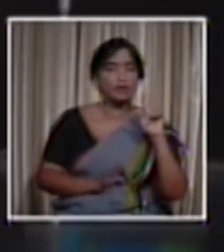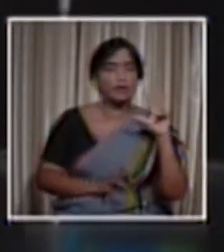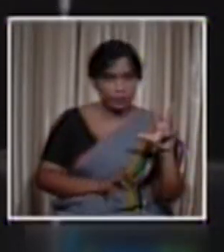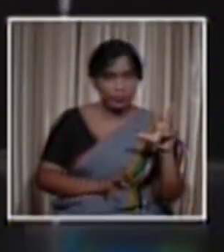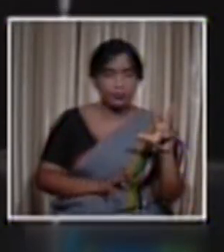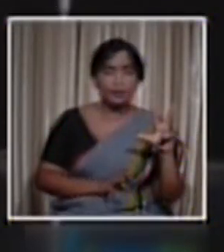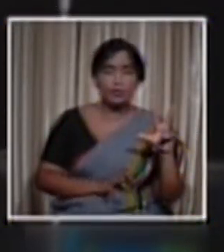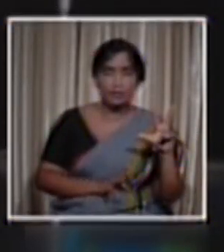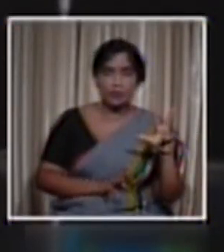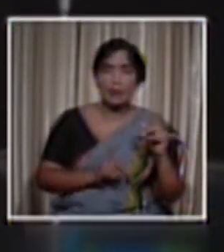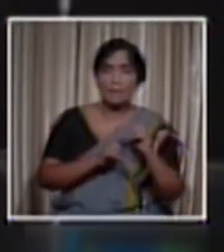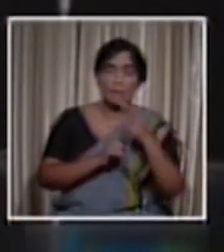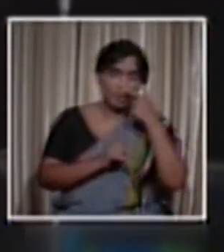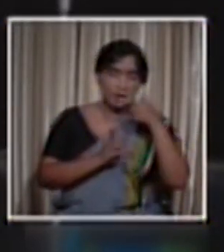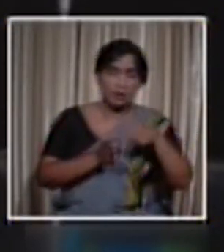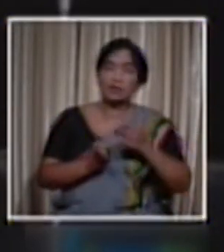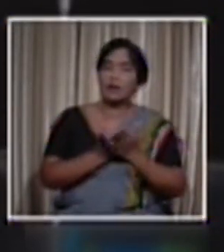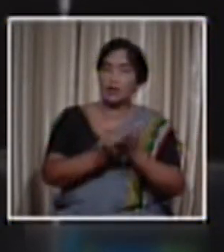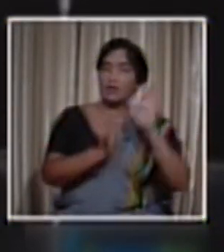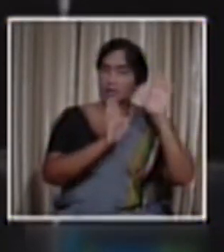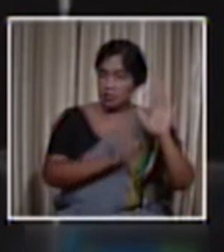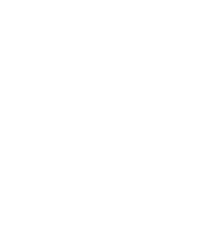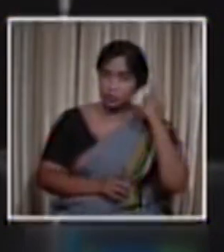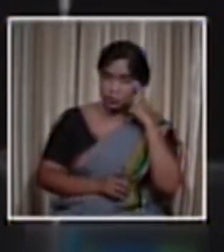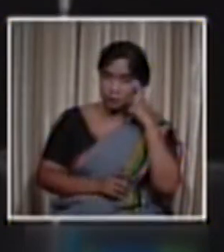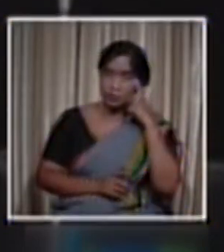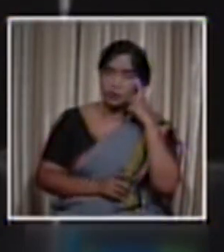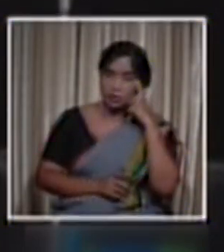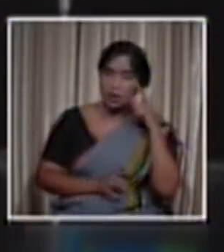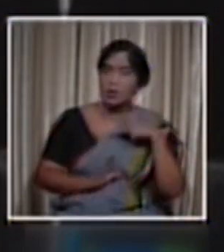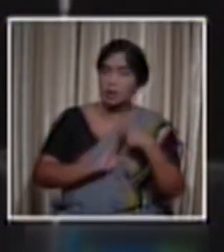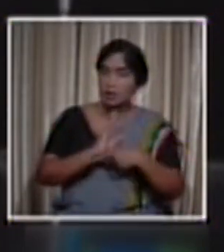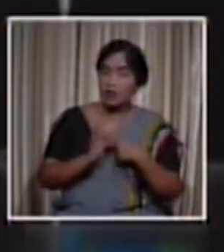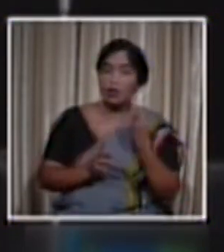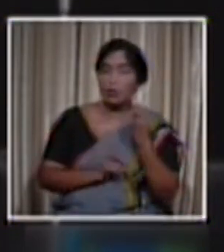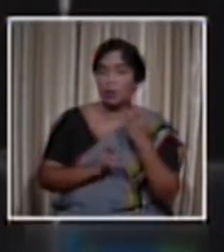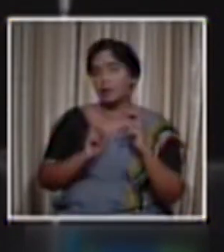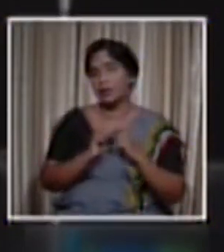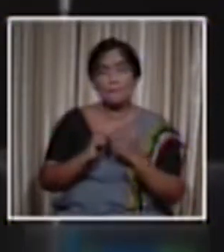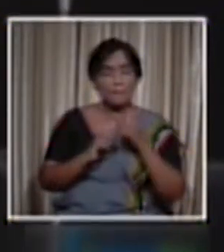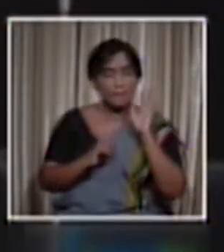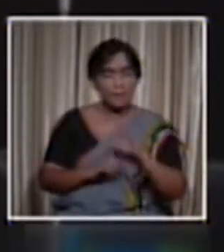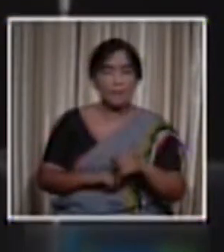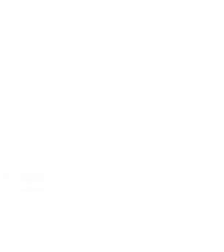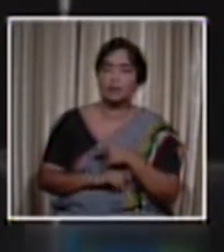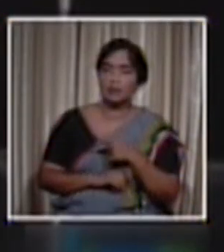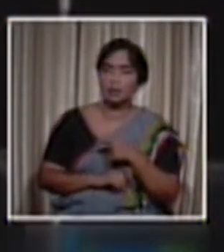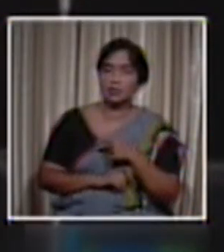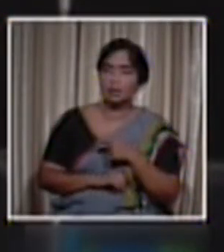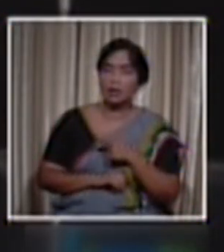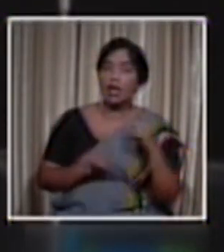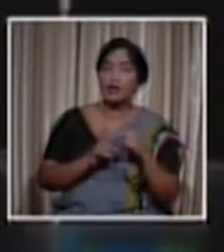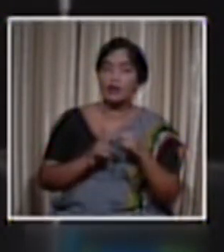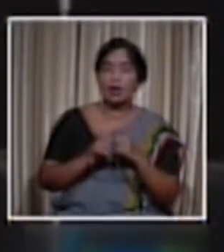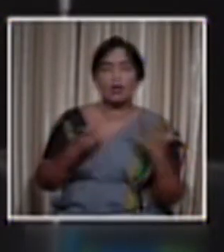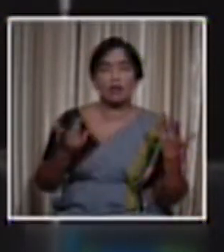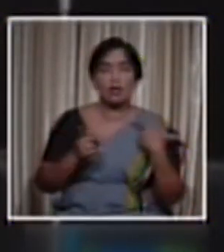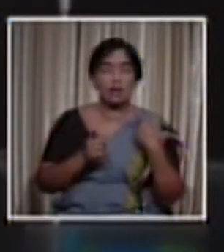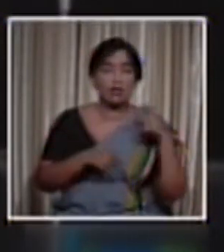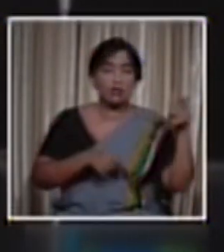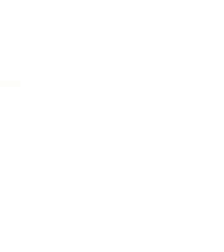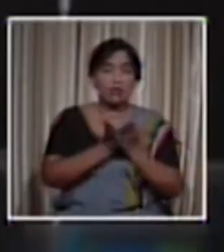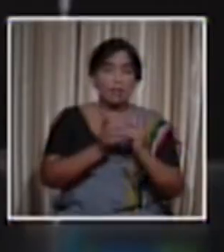පමණ ඉඳලා පෙට්‍රල් නෞකාවක් තිබෙනවා. අපිට නමුත් තිබෙන ගැටලුව තමයි මේ රටේ තියෙන මූල්‍ය අරමුදයත් එක්ක අපිට ඩොලර් නැහැ ඒ